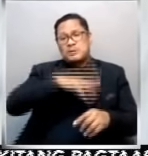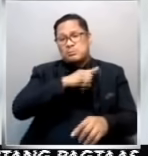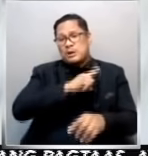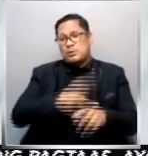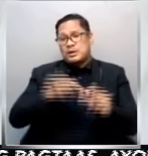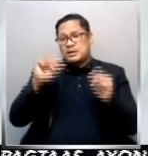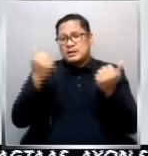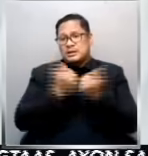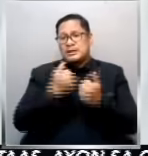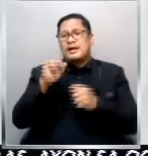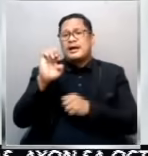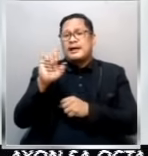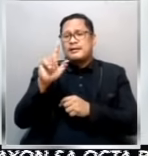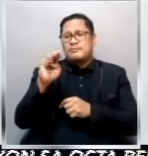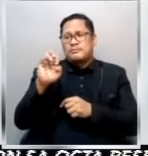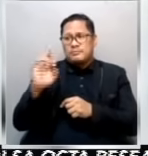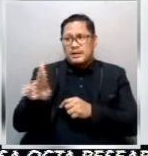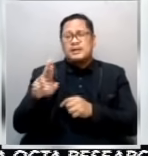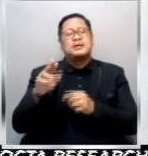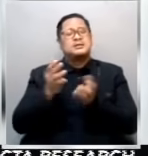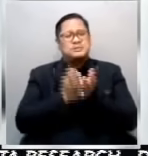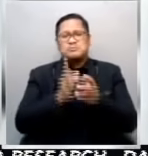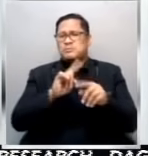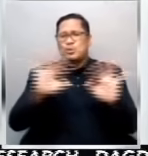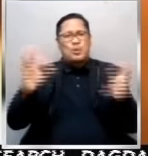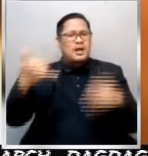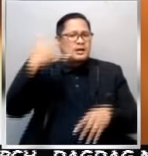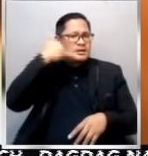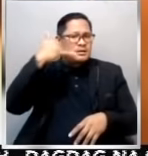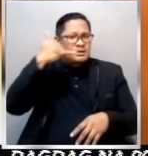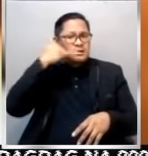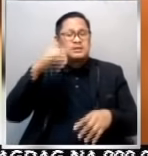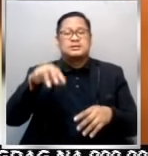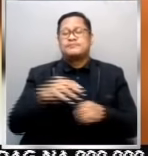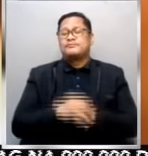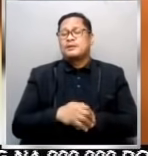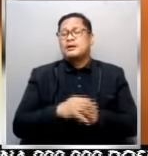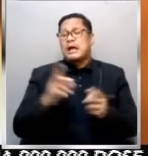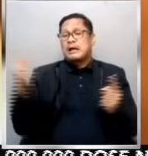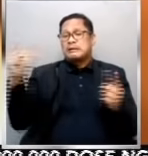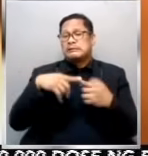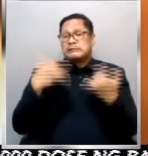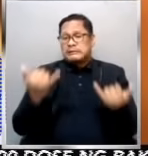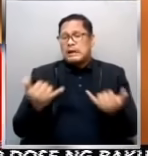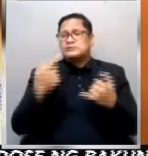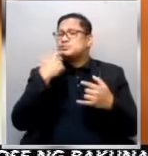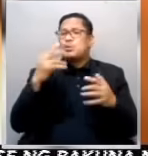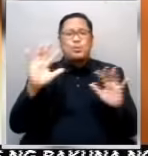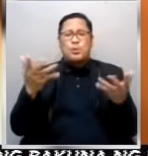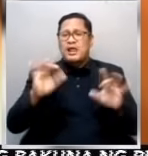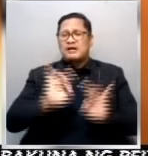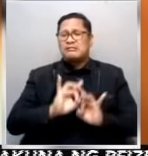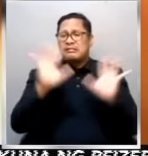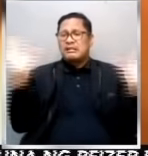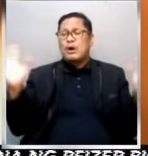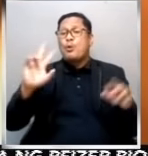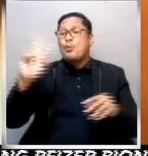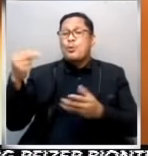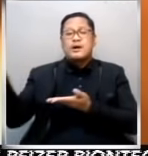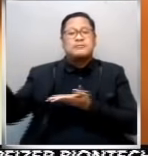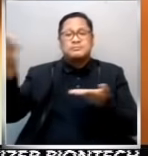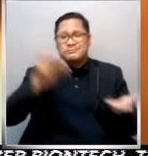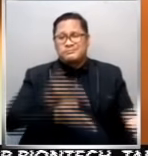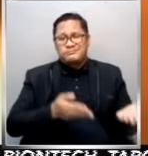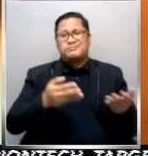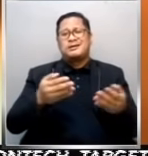Ship Management pero walang sumasagot sa kanilang telepono. Hanggang ngayon, wala pa rin linaw kung kailan maibabalik sa bansa ang 10